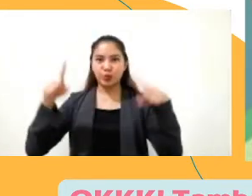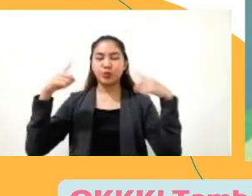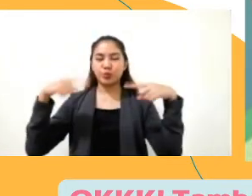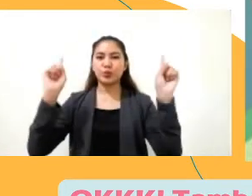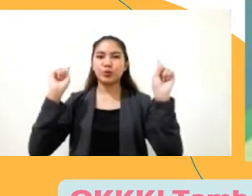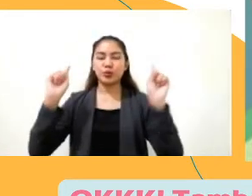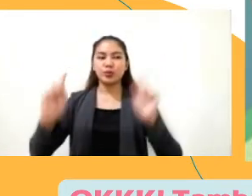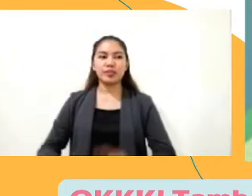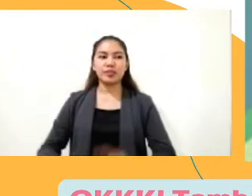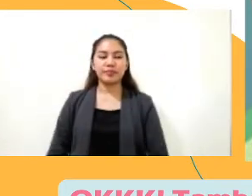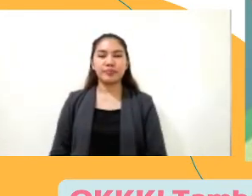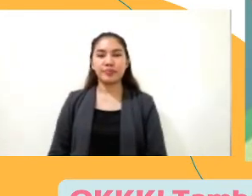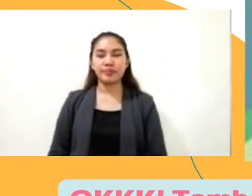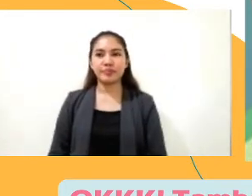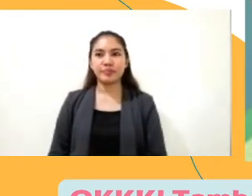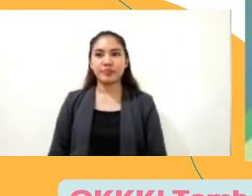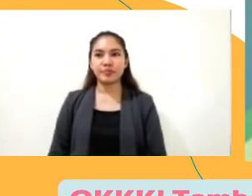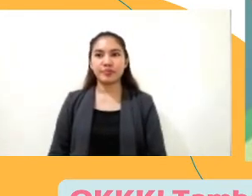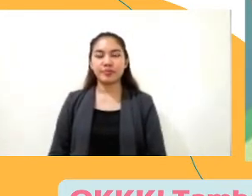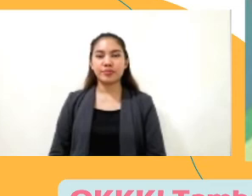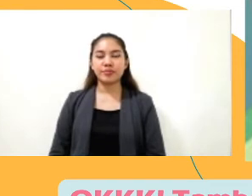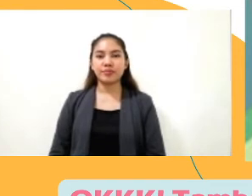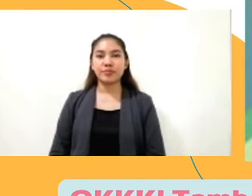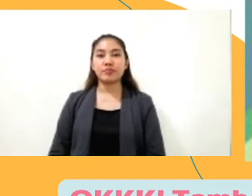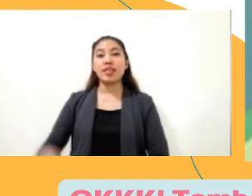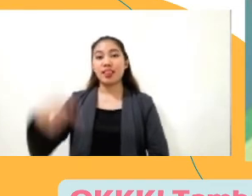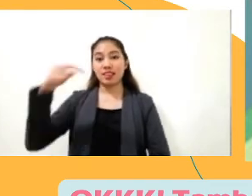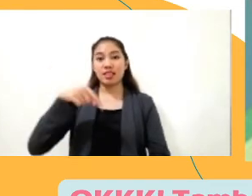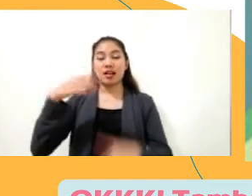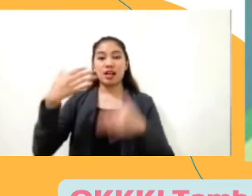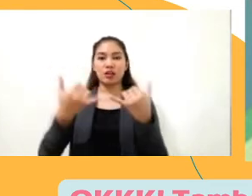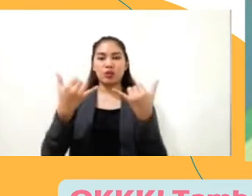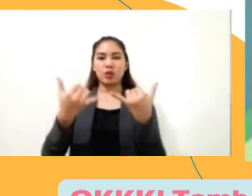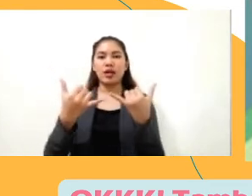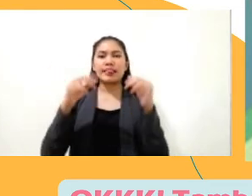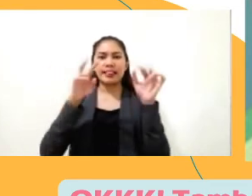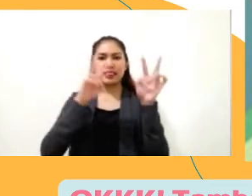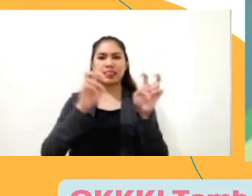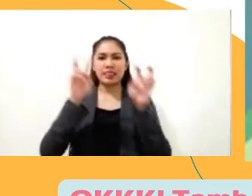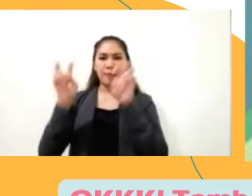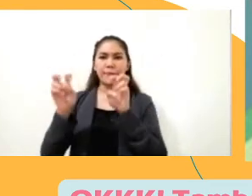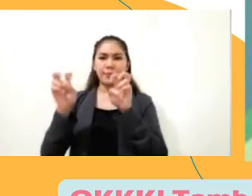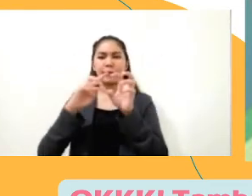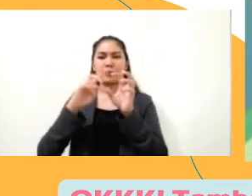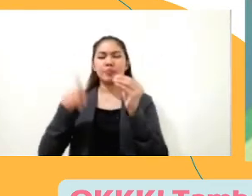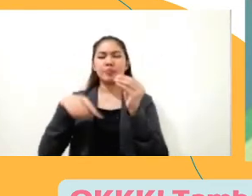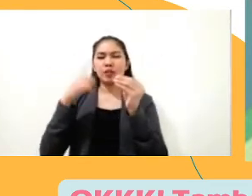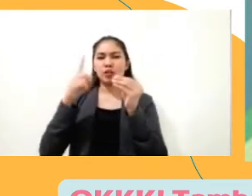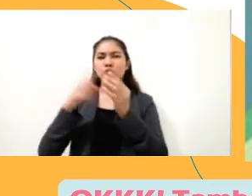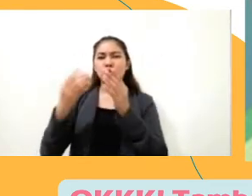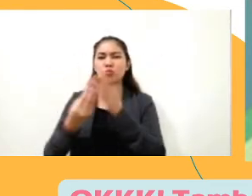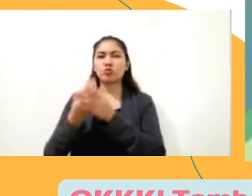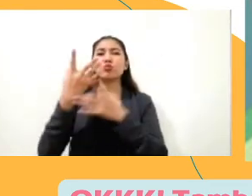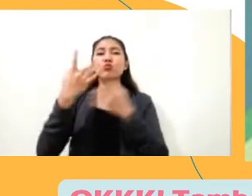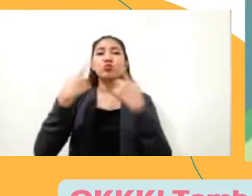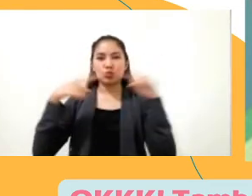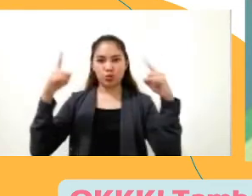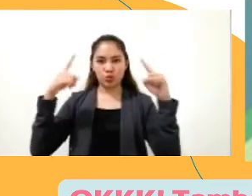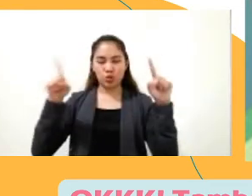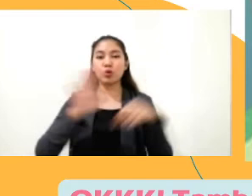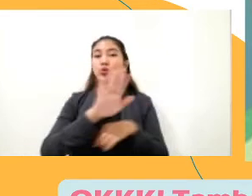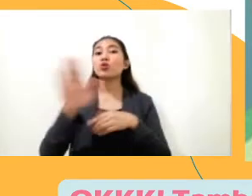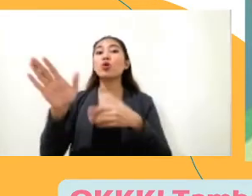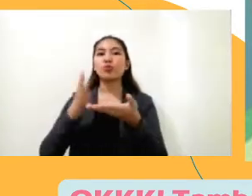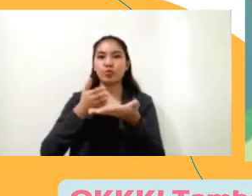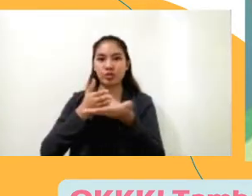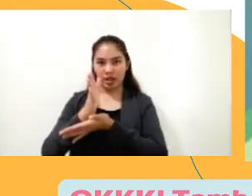Yan. So sabi po natin para sa episode 8, ang ating tema ay pagyabong, karapatan ng kabataan sa pag-unlad.